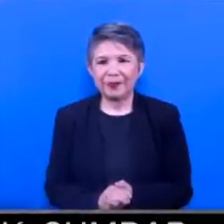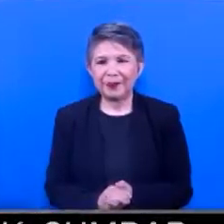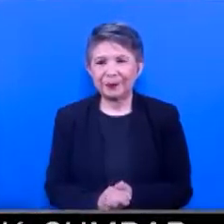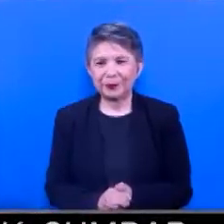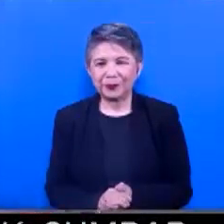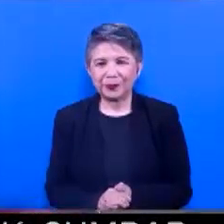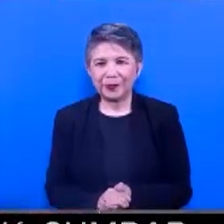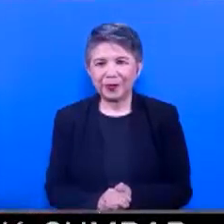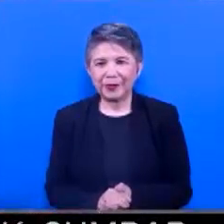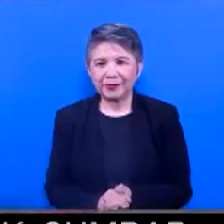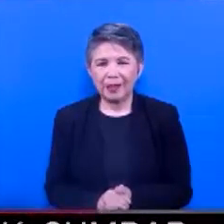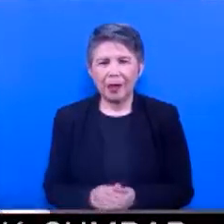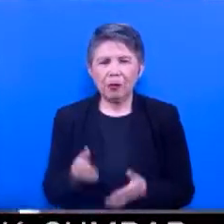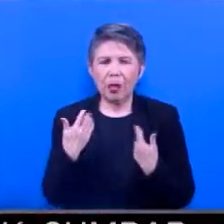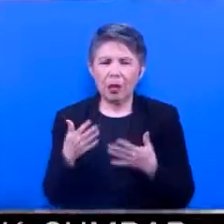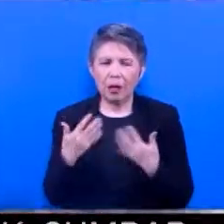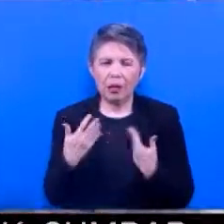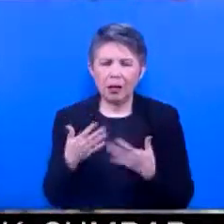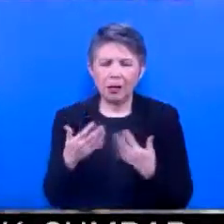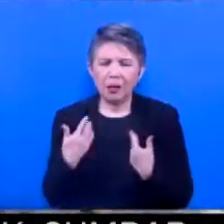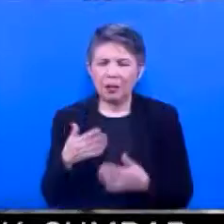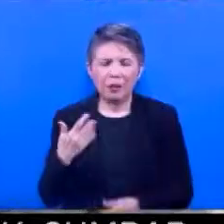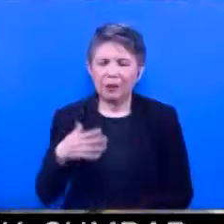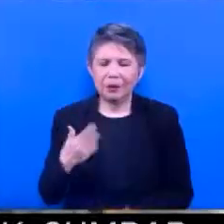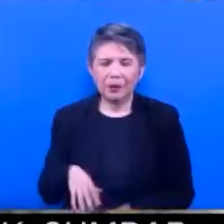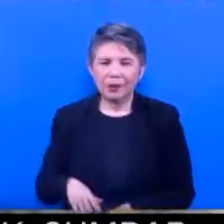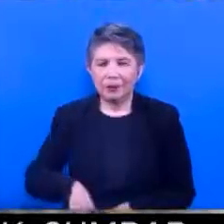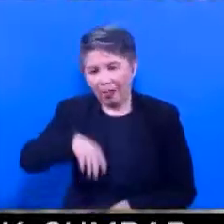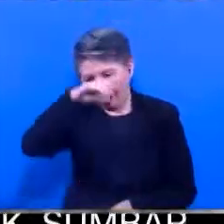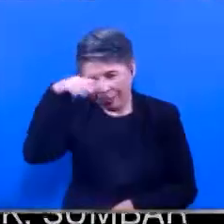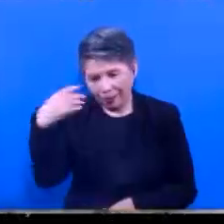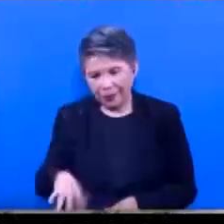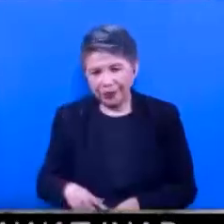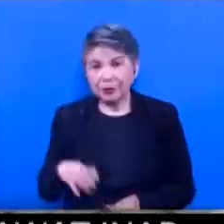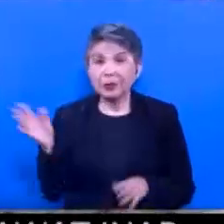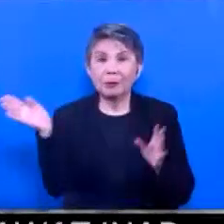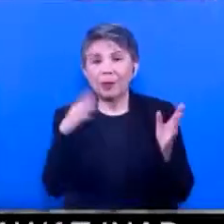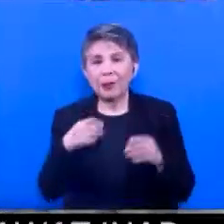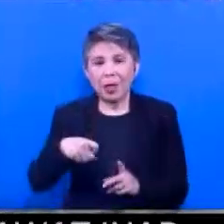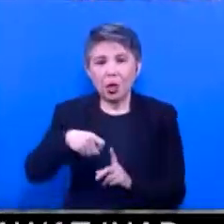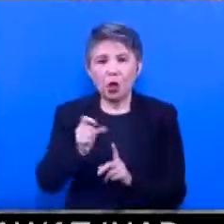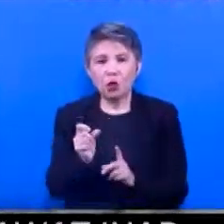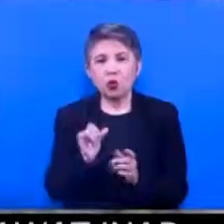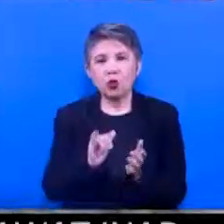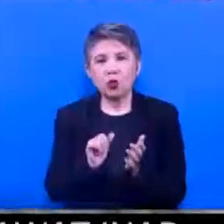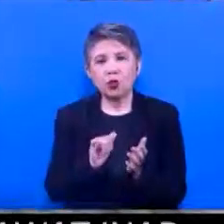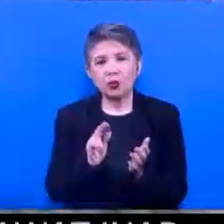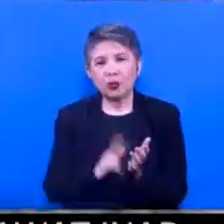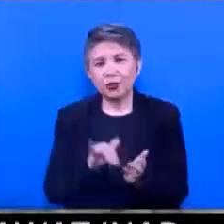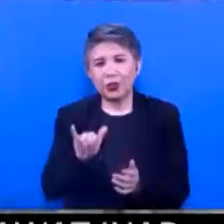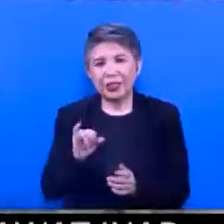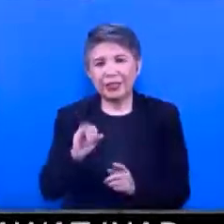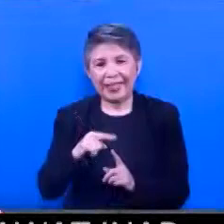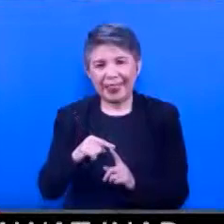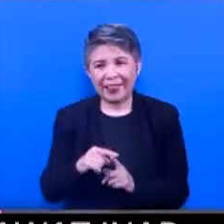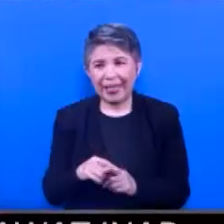nih, panas, kemudian bercampur dengan aroma kunyit. Ini yang bikin otentik